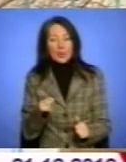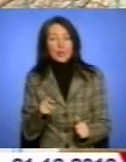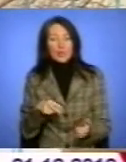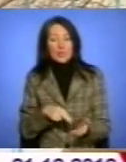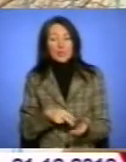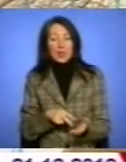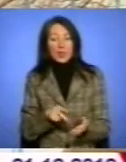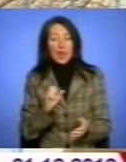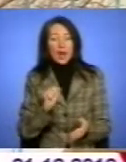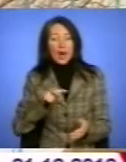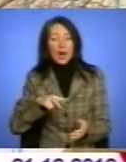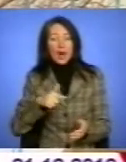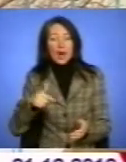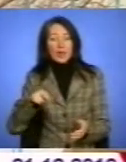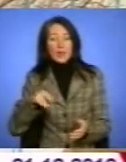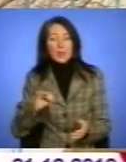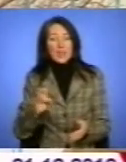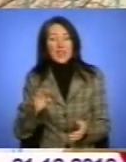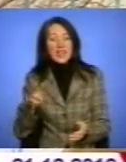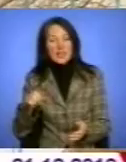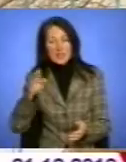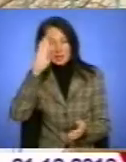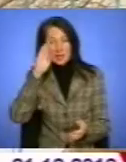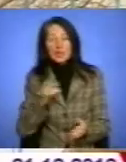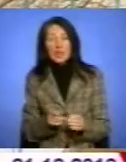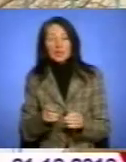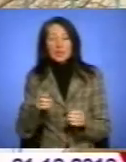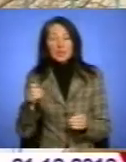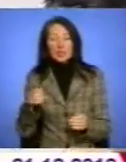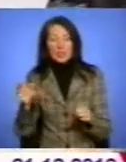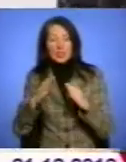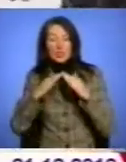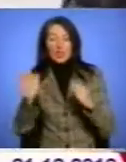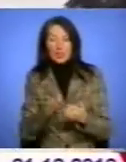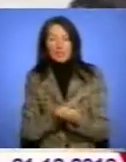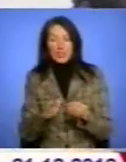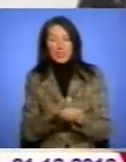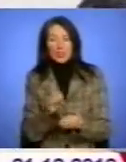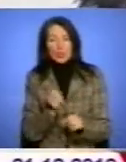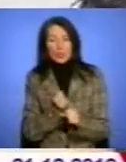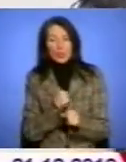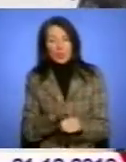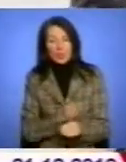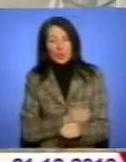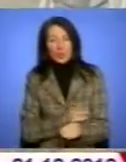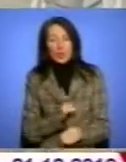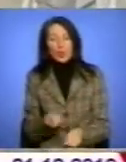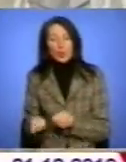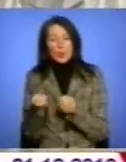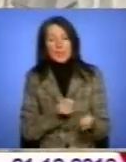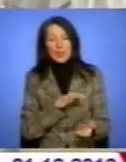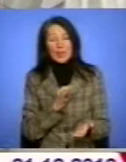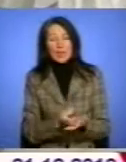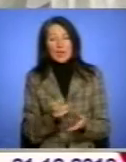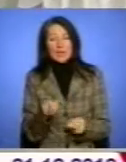там перегородили дорогу, сосульки вбирають. Тобто, що-то роблять потихоньку. Про те, хто несе відповідальність за безпеку перехожих,